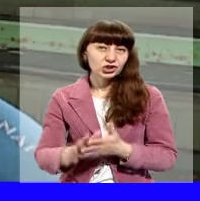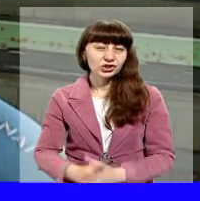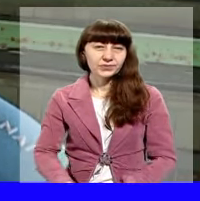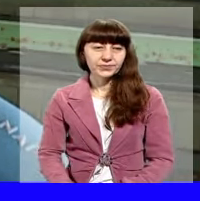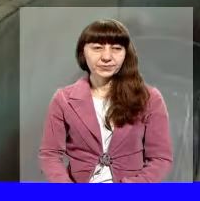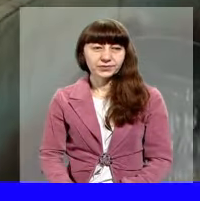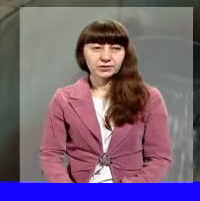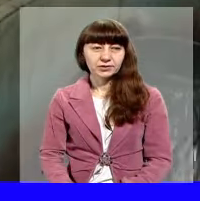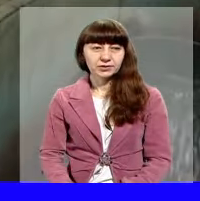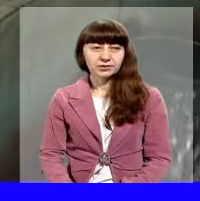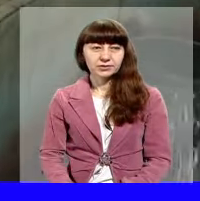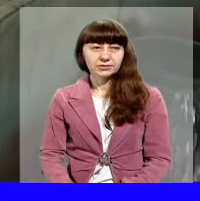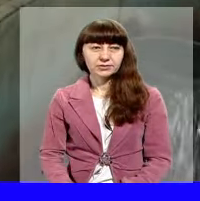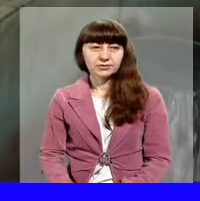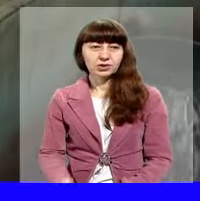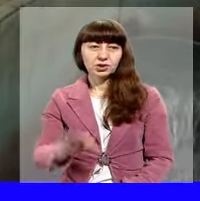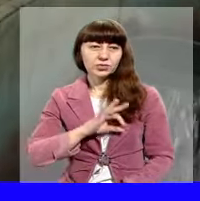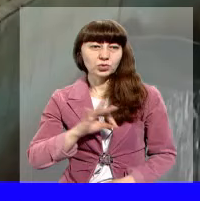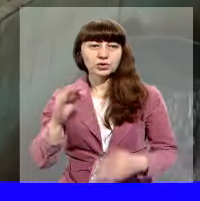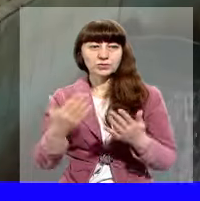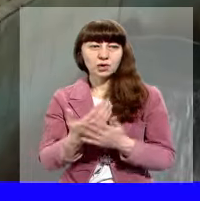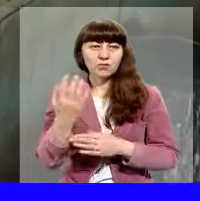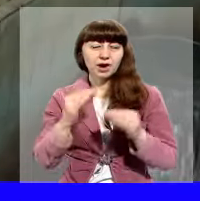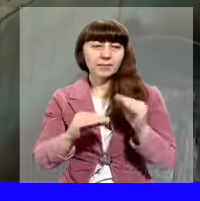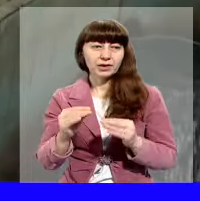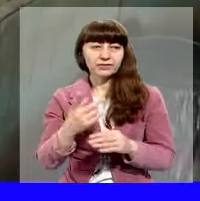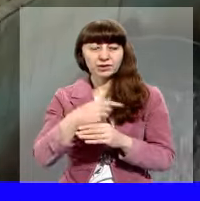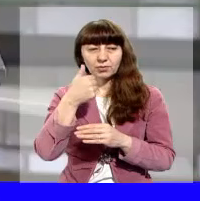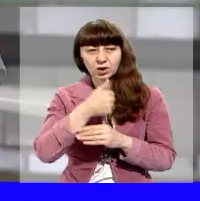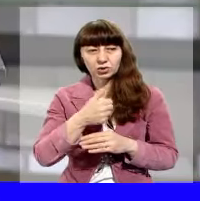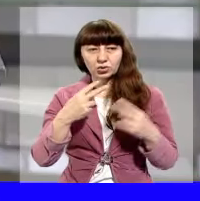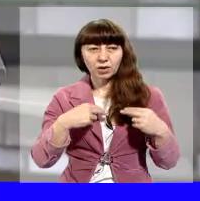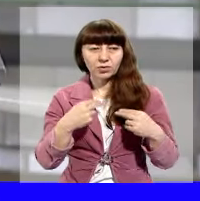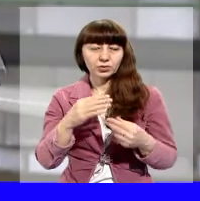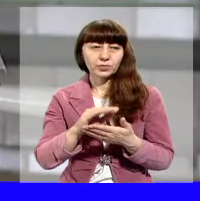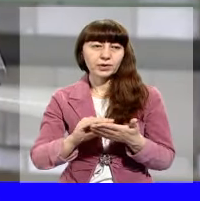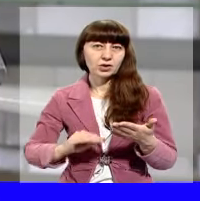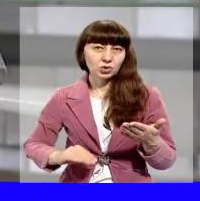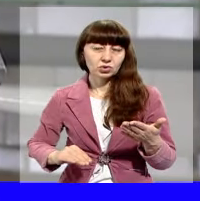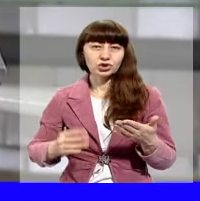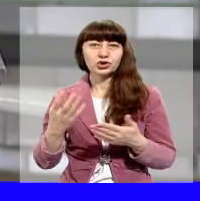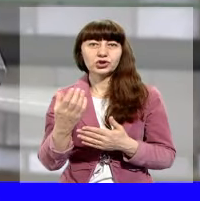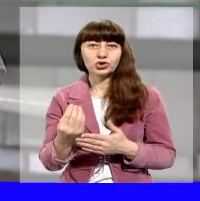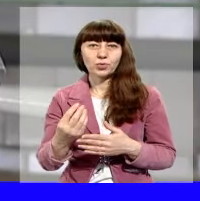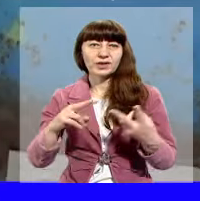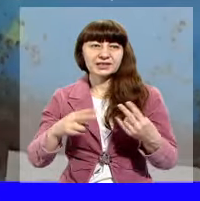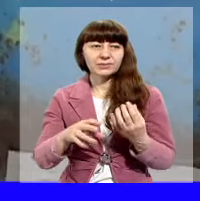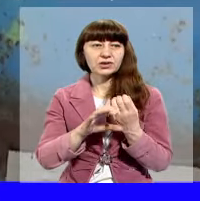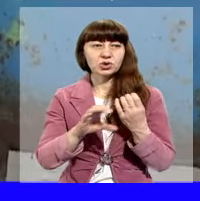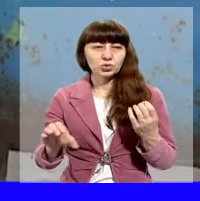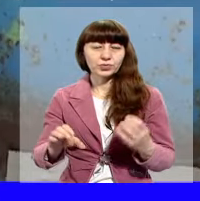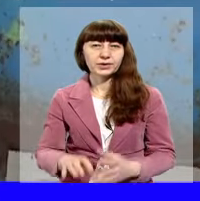болдырмауға көмектеседі. Қала тұрғындарының қауіпсіздігі үшін ең алдымен ирригациялық жүйелерді тазалау жұмыстары қарқынды жүргізілуі